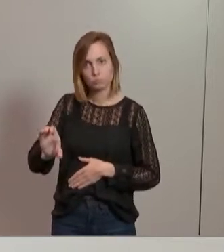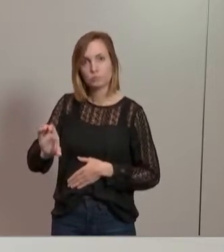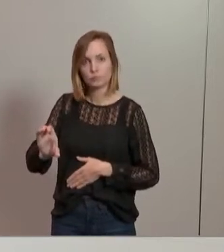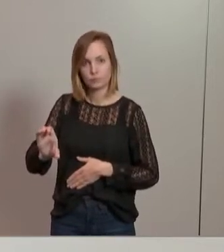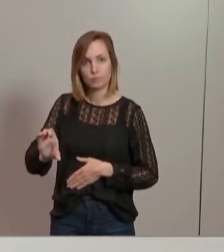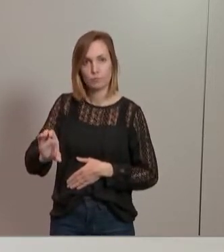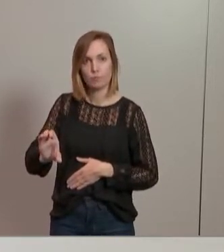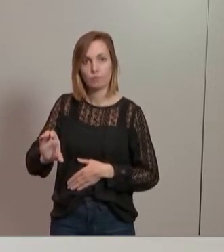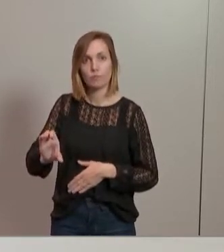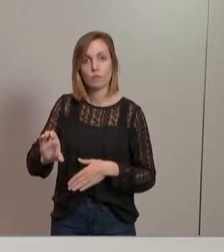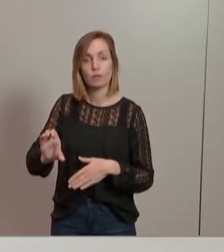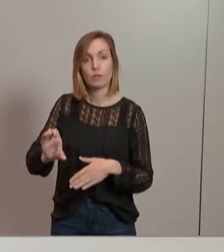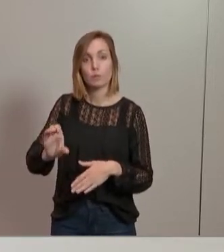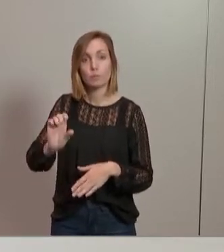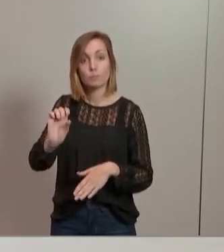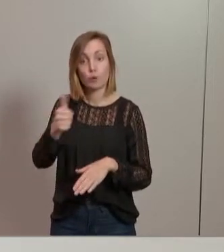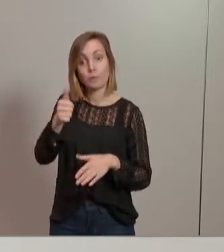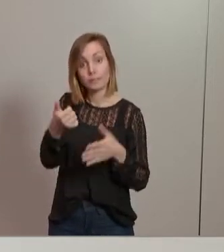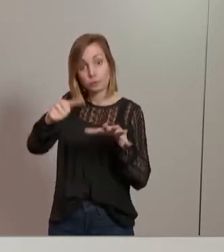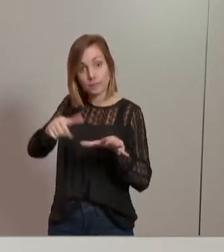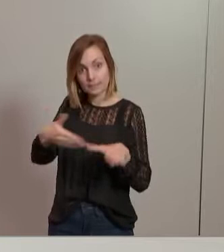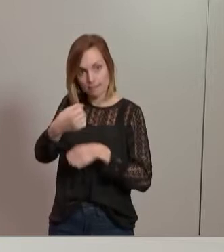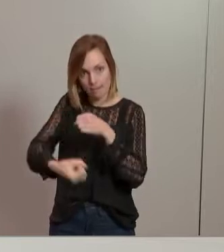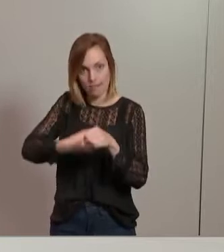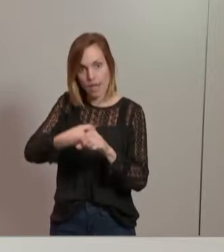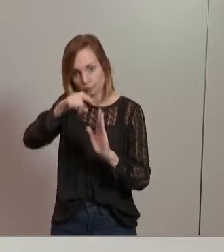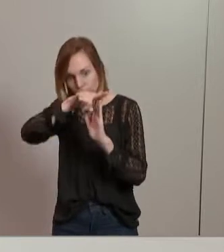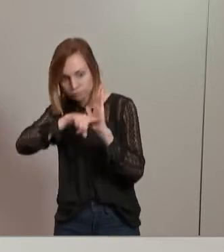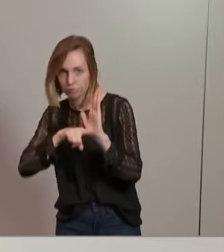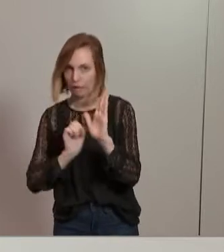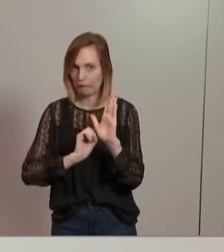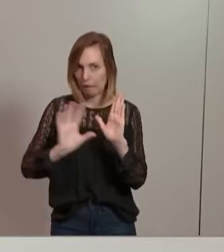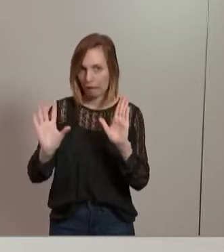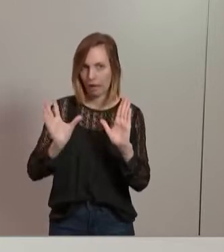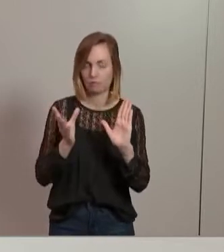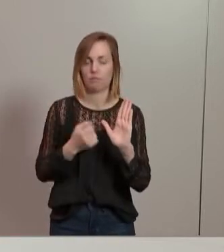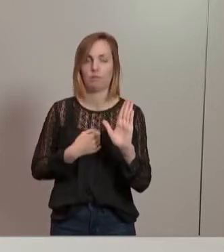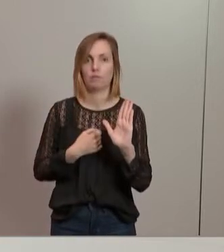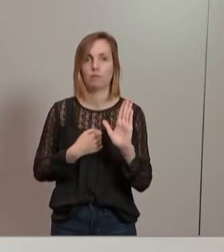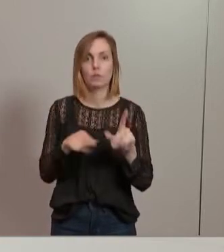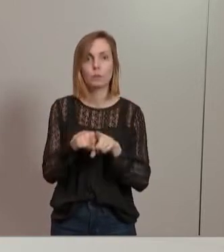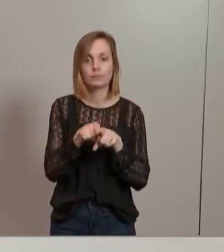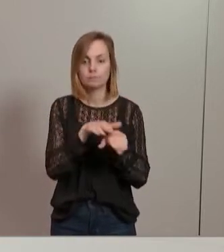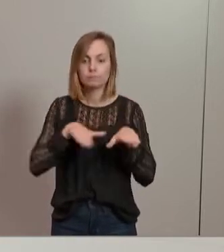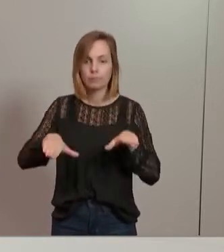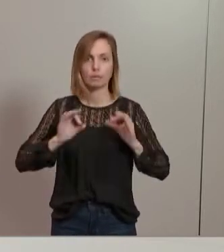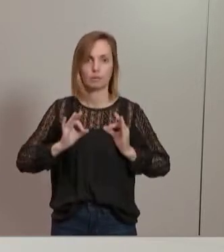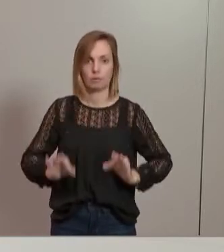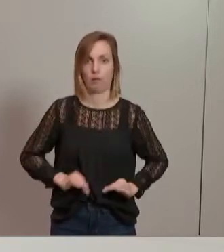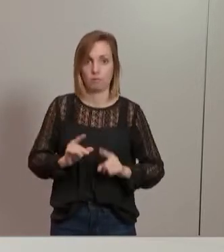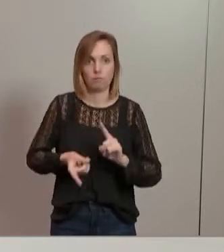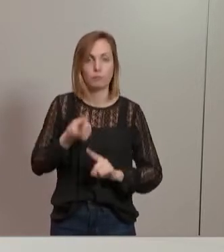l'échéancier sera affiné dès le premier semestre de cette année. Également, la question du périscolaire est pour nous